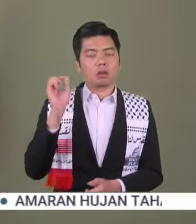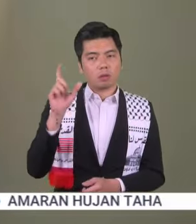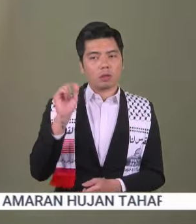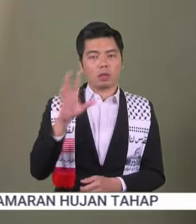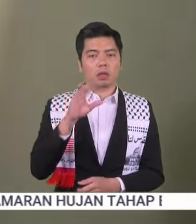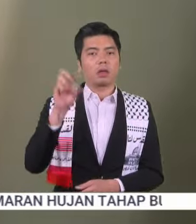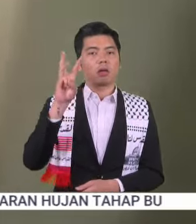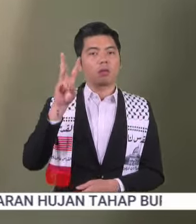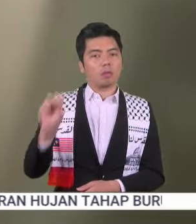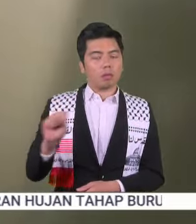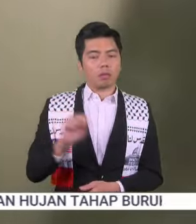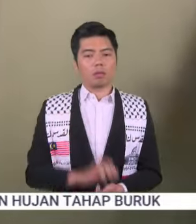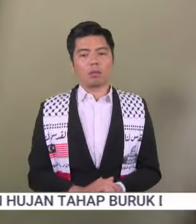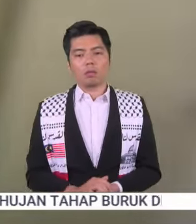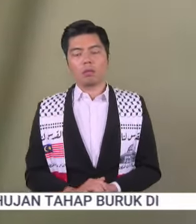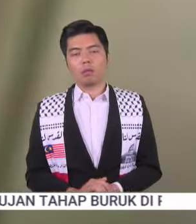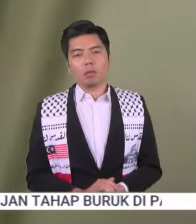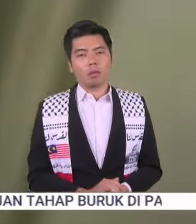WhatsApp.